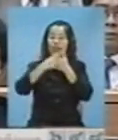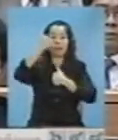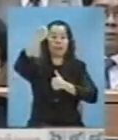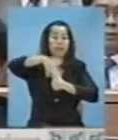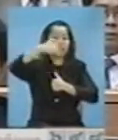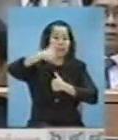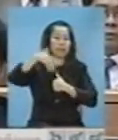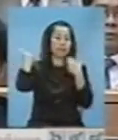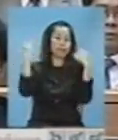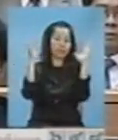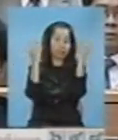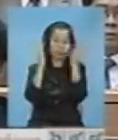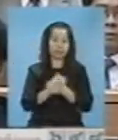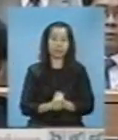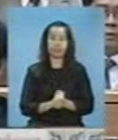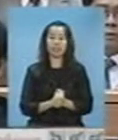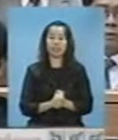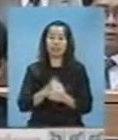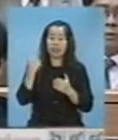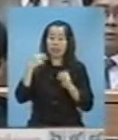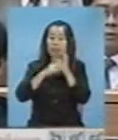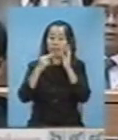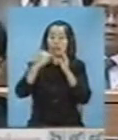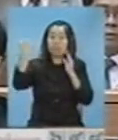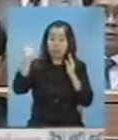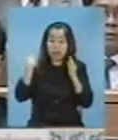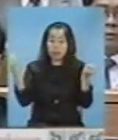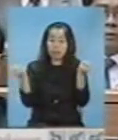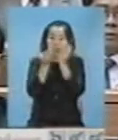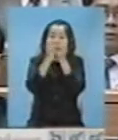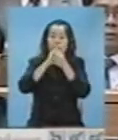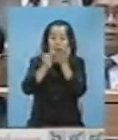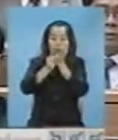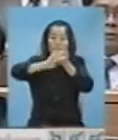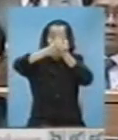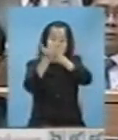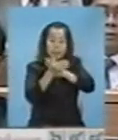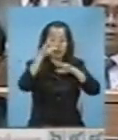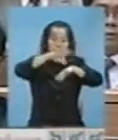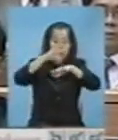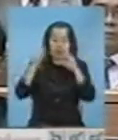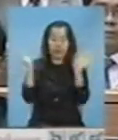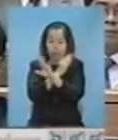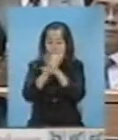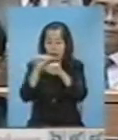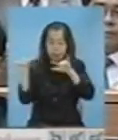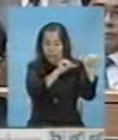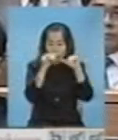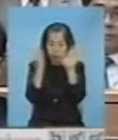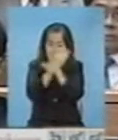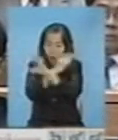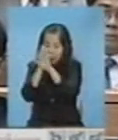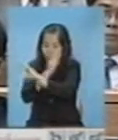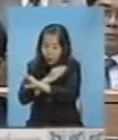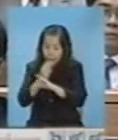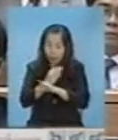ปรายไม่ไว้วางใจเกิดการปรับคณะรัฐมนตรีย้ายรัฐมนตรีหนีการอภิปรายไม่ไว้วางใ